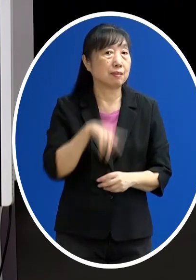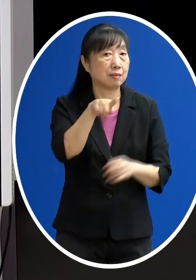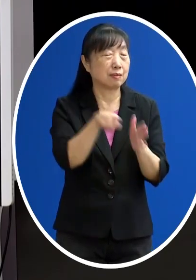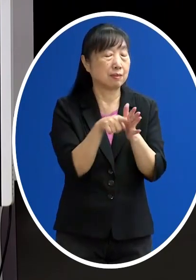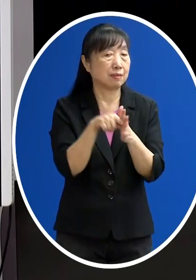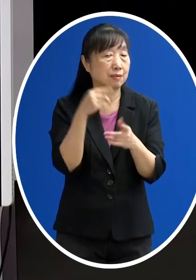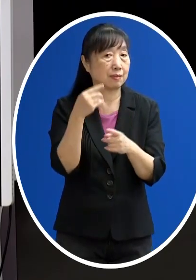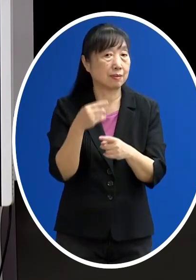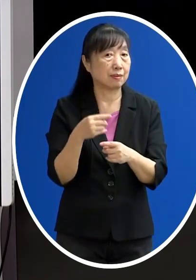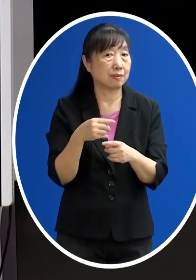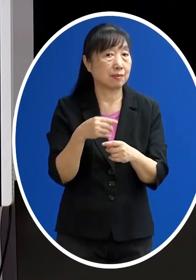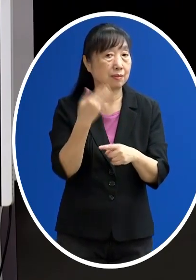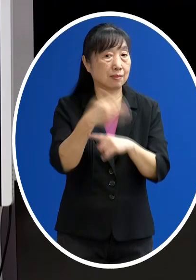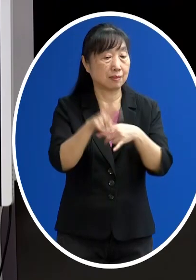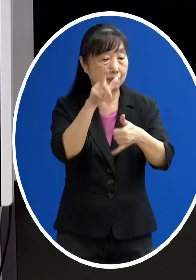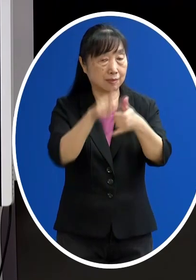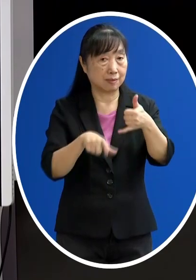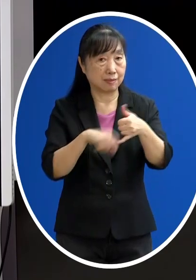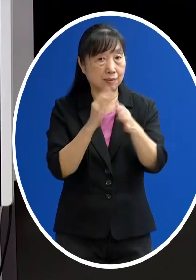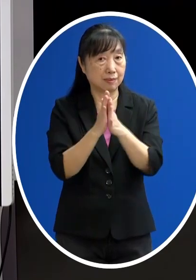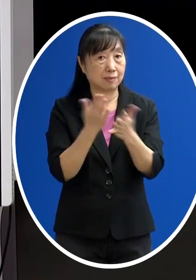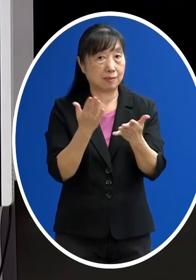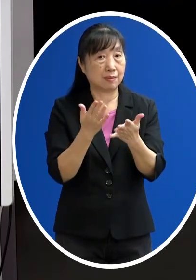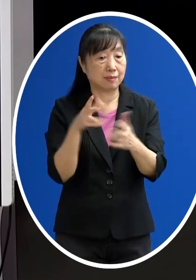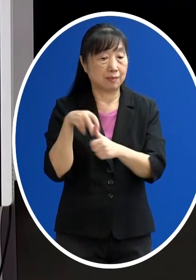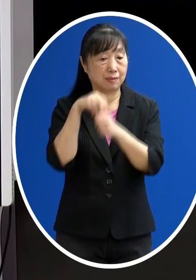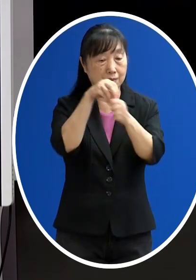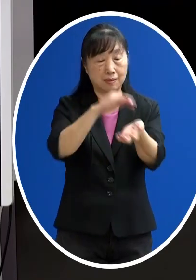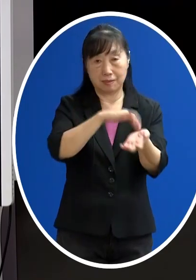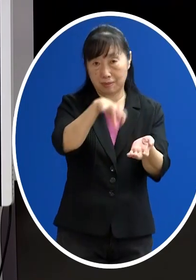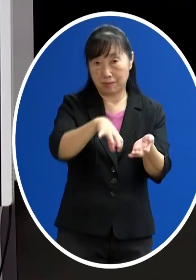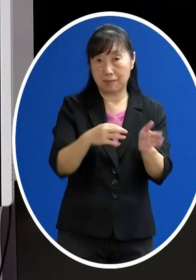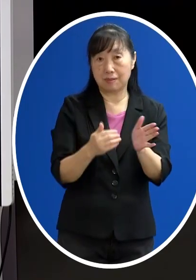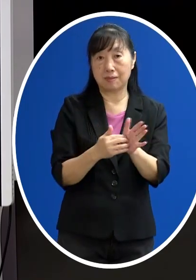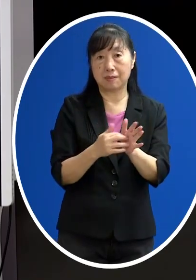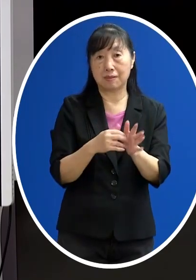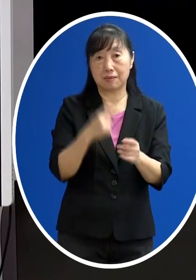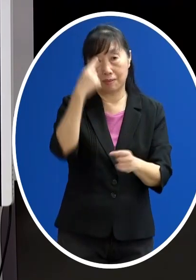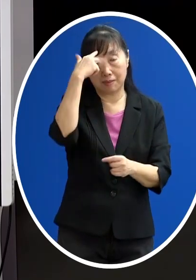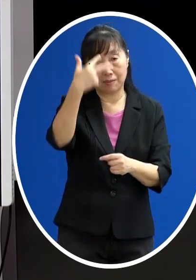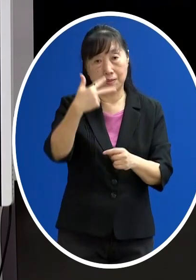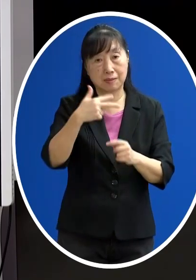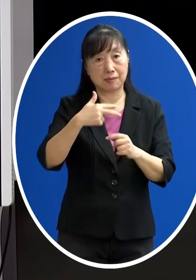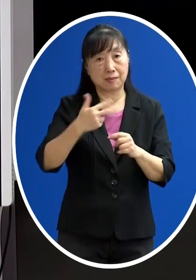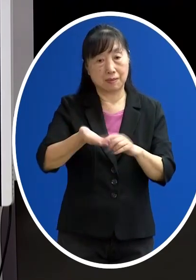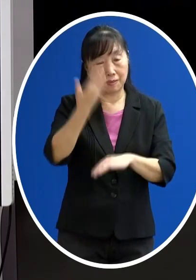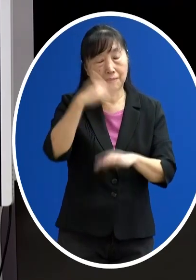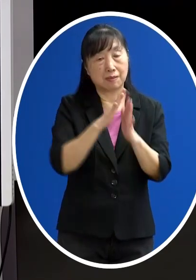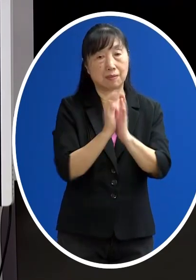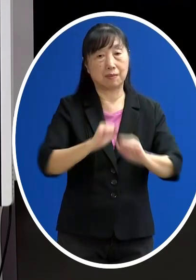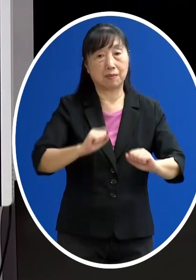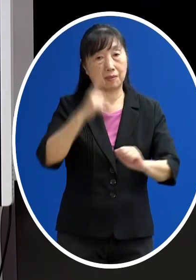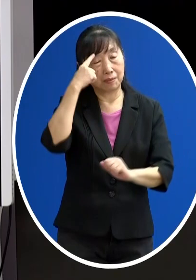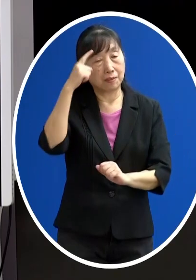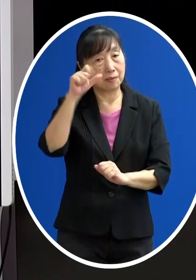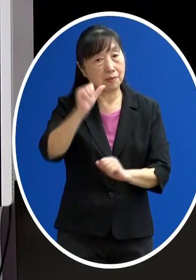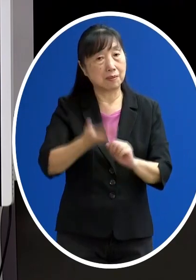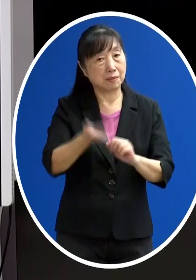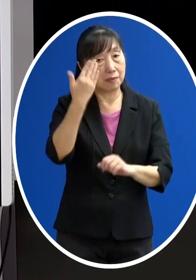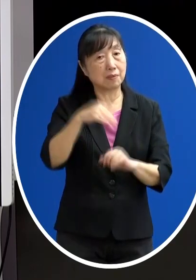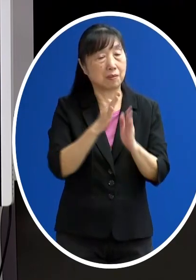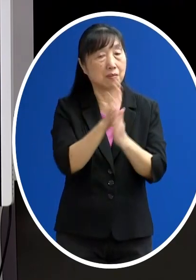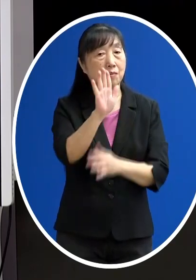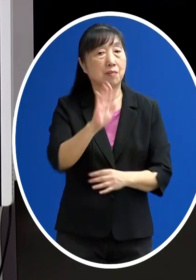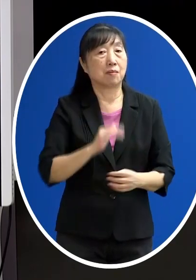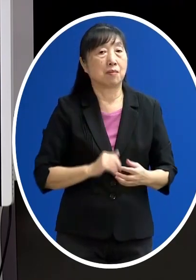死亡个案其实都是已经进到医院里面照顾7天以上，或者甚至15天以上的这样的一个个